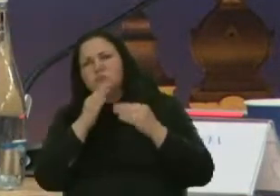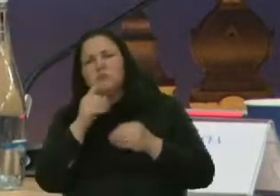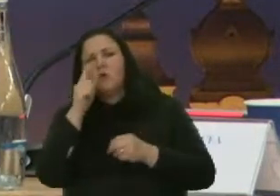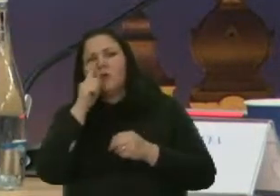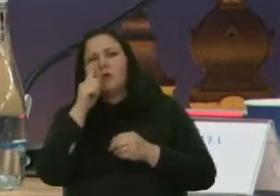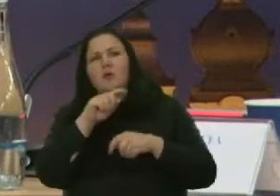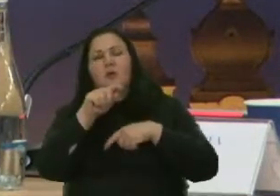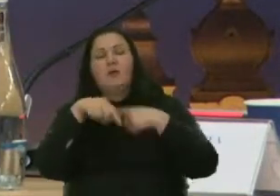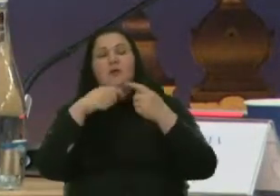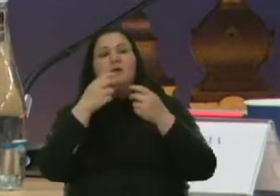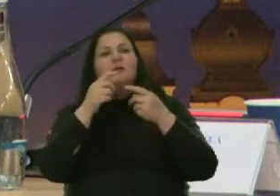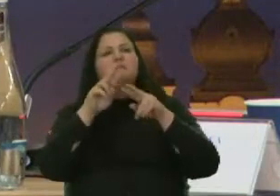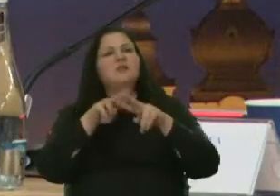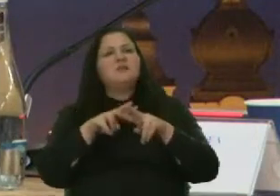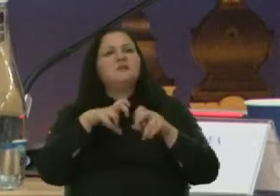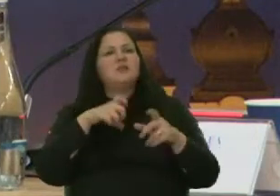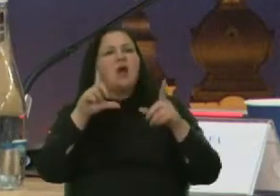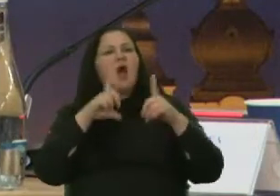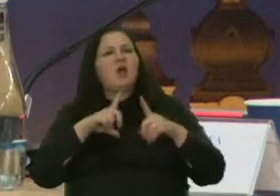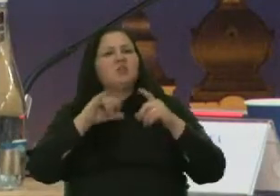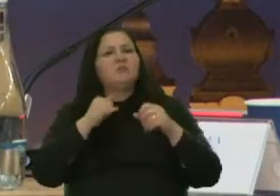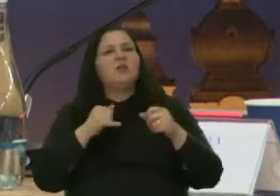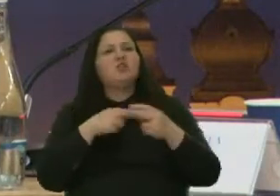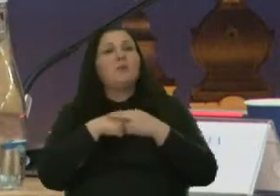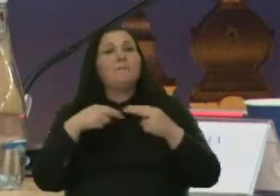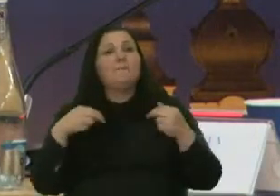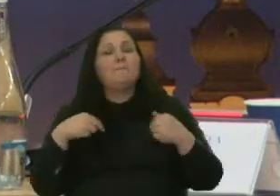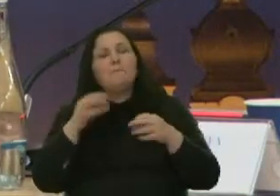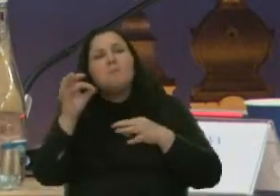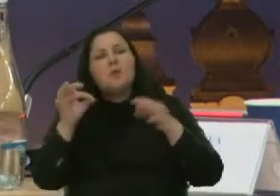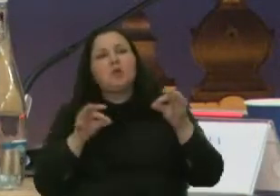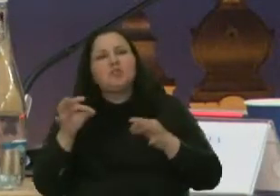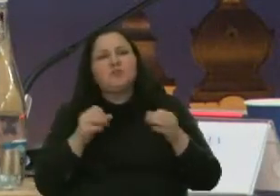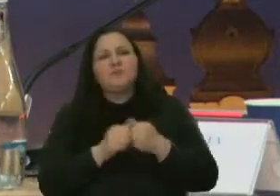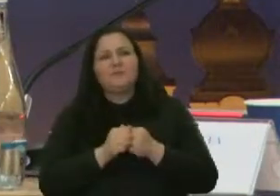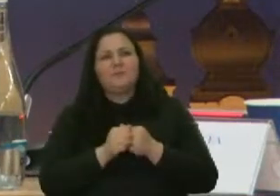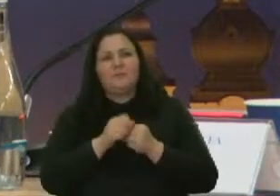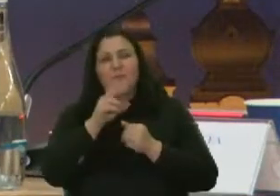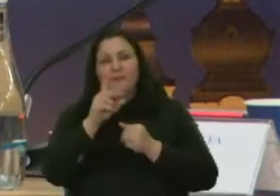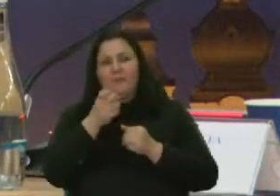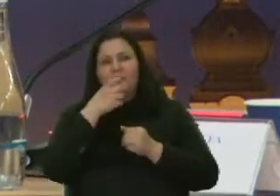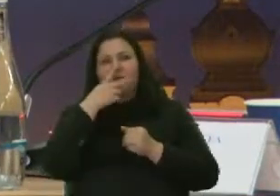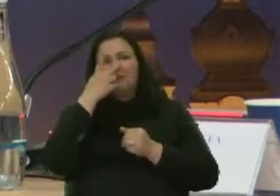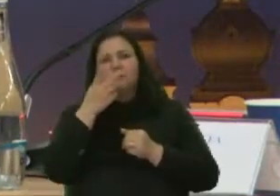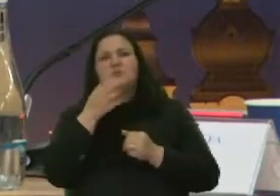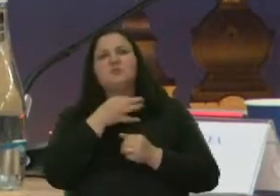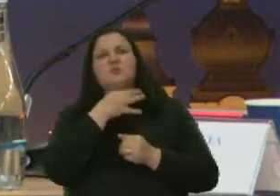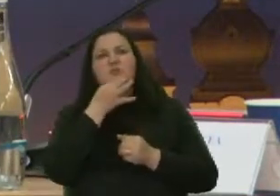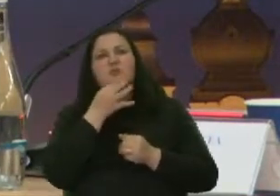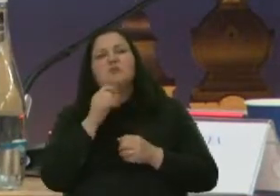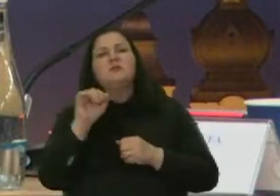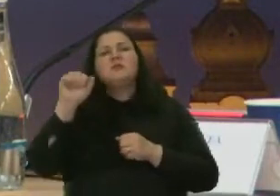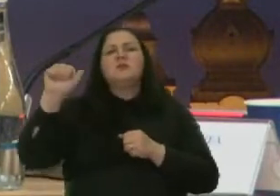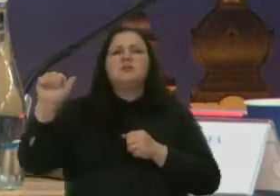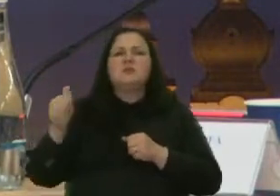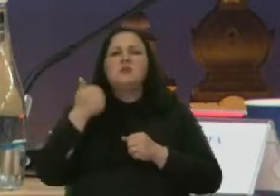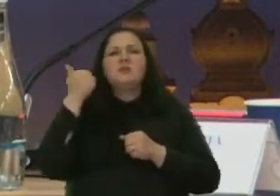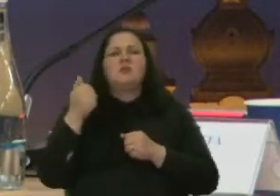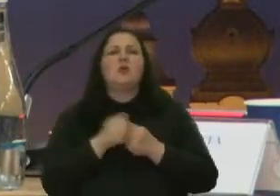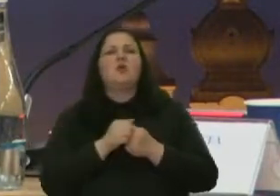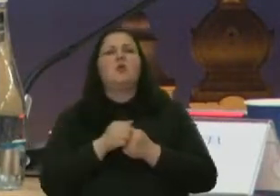așteptare sau în proceduri acolo este marea problemă iar acuma văzând că modificarea asta legislativă vou Ce spune exact doamna viceprimar că din nou